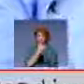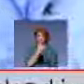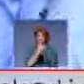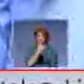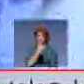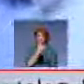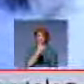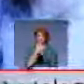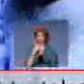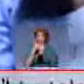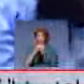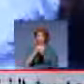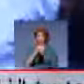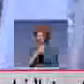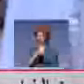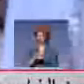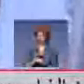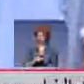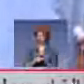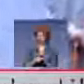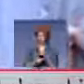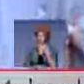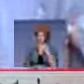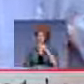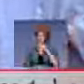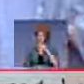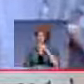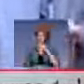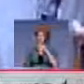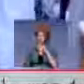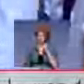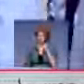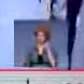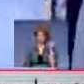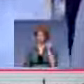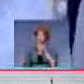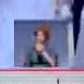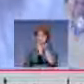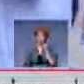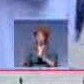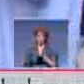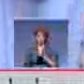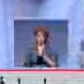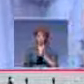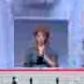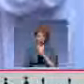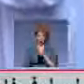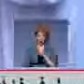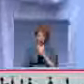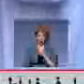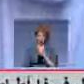سلام سلام سلام. اهلا اهلا، ازيك يا مصطفى؟ عمرو ليك اي اسئله تحب تسالها لهم بقى في الموضوع ده؟ هو يعني اسئله